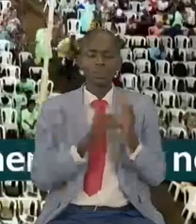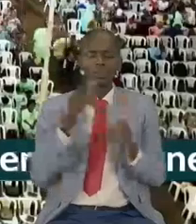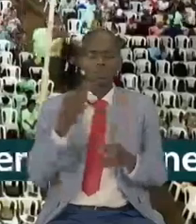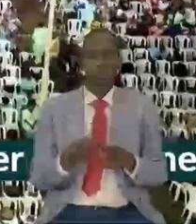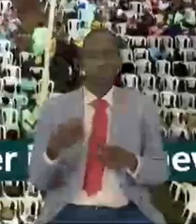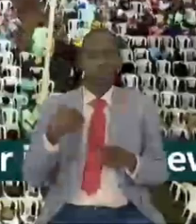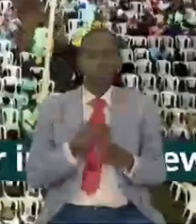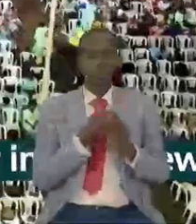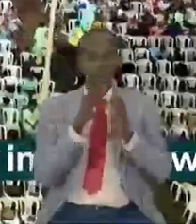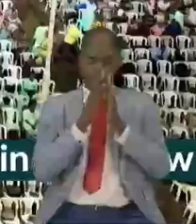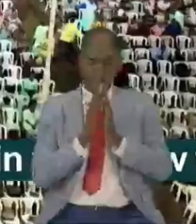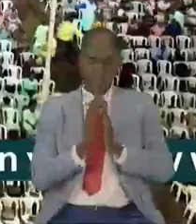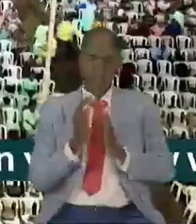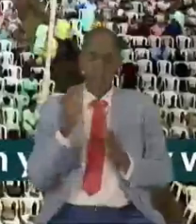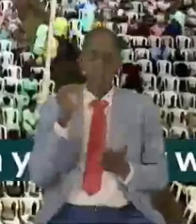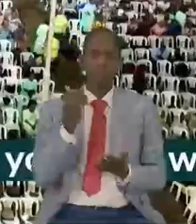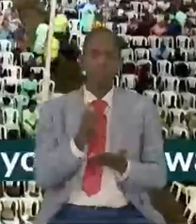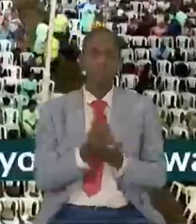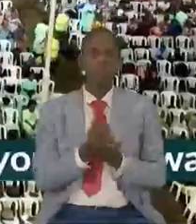nous prions.